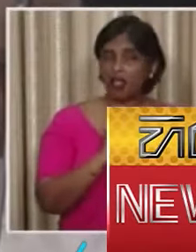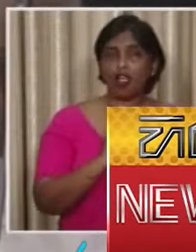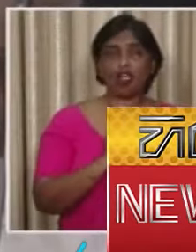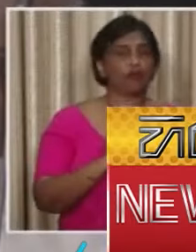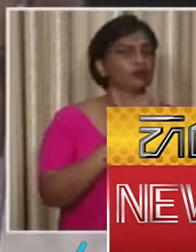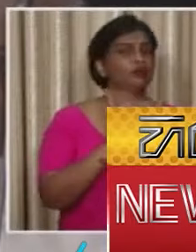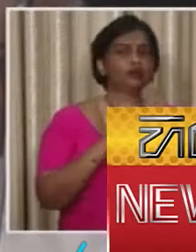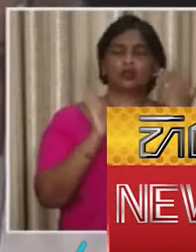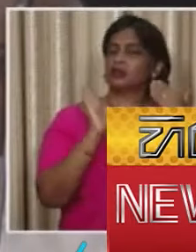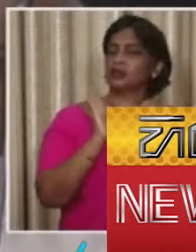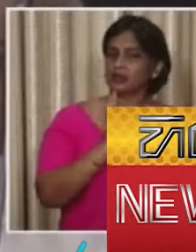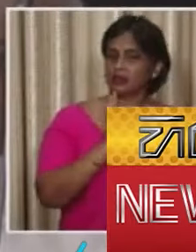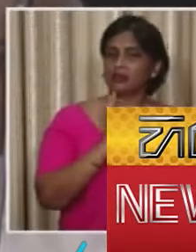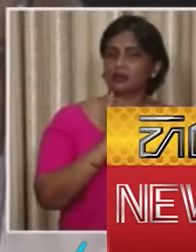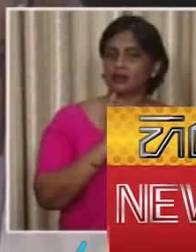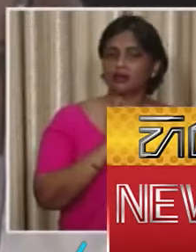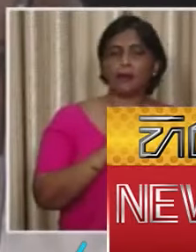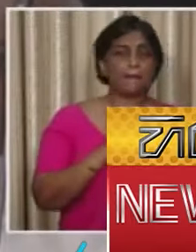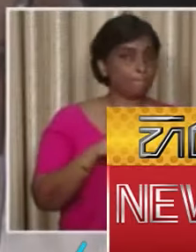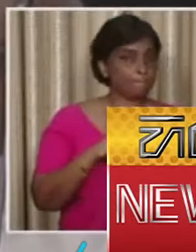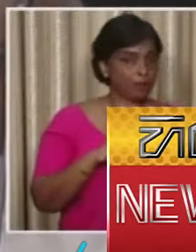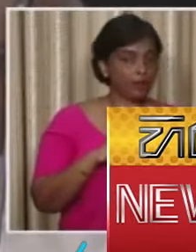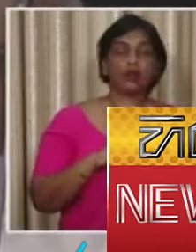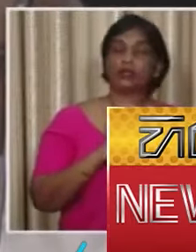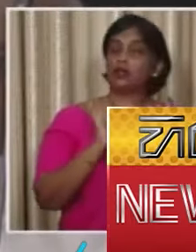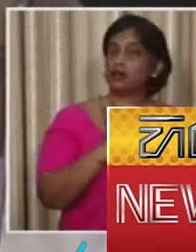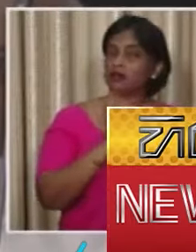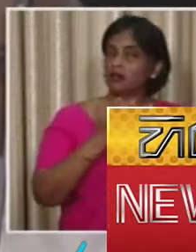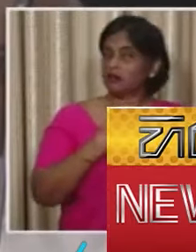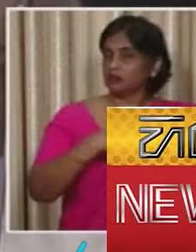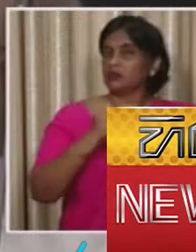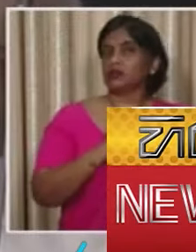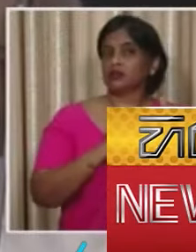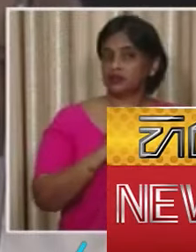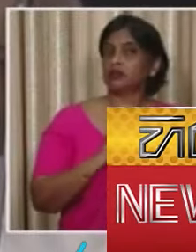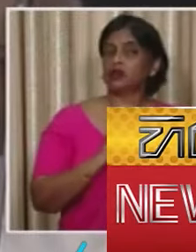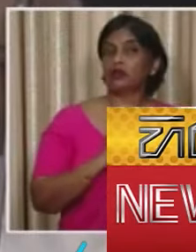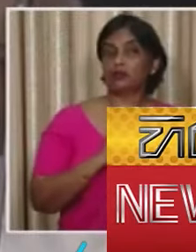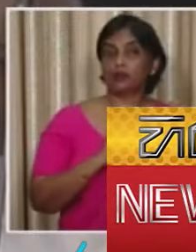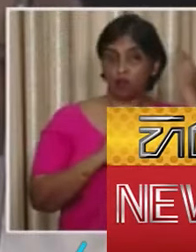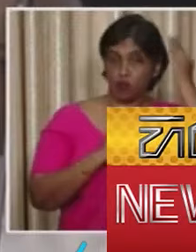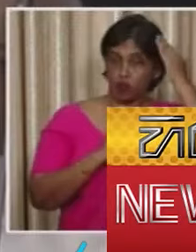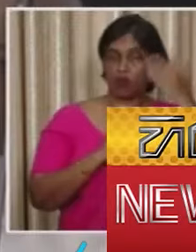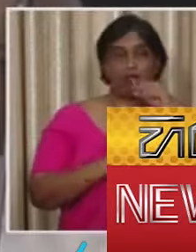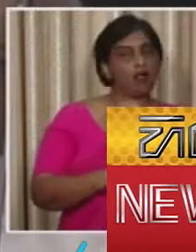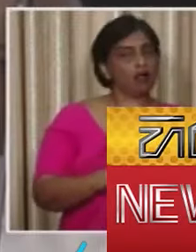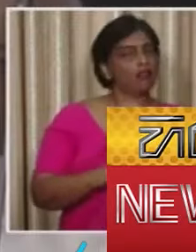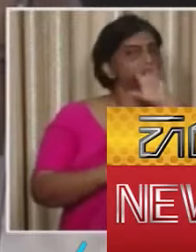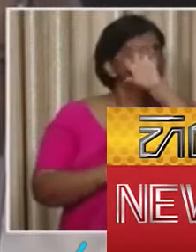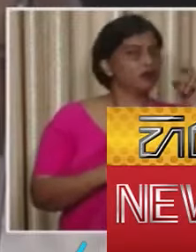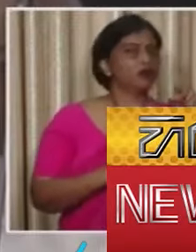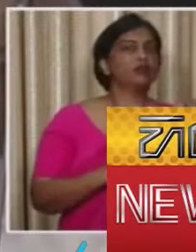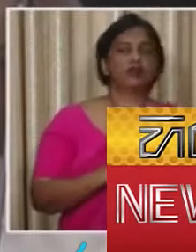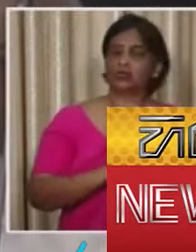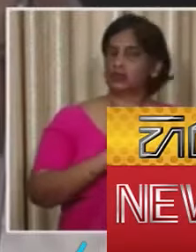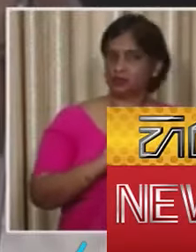නව ණය තිරසර විශේෂ රාමුව භාවිතා කර ණය ප්‍රතිව්‍යගත කර සිදු කළ මුල් මැදි ආදායම් ලබන රටවල් අතර එකක්